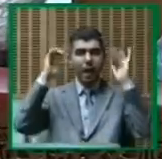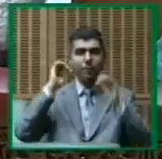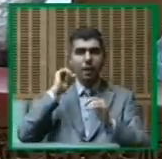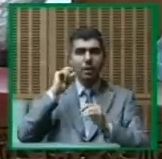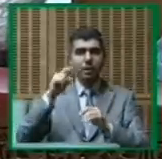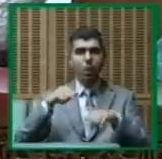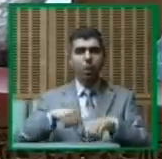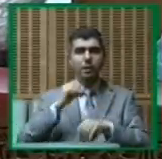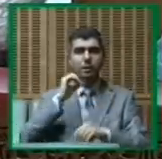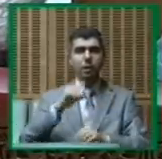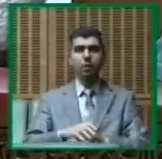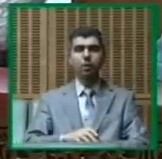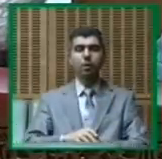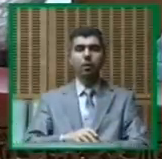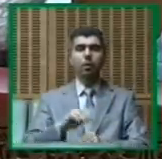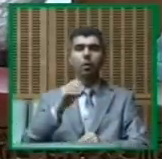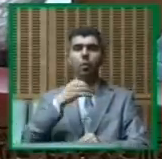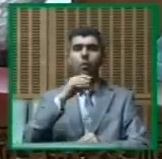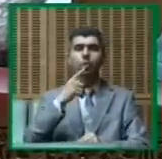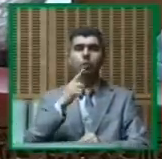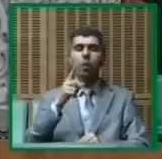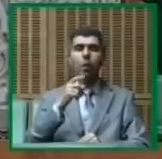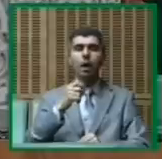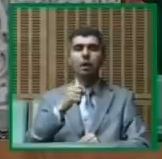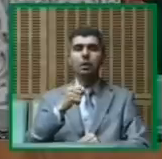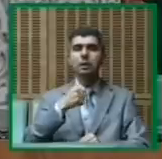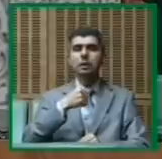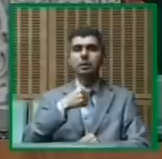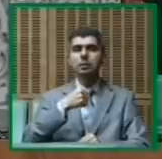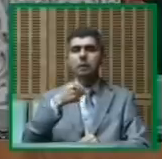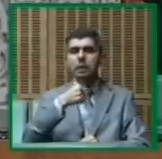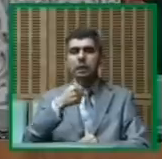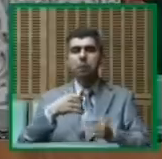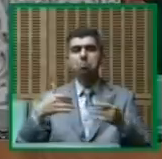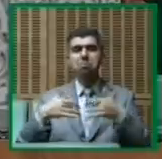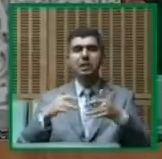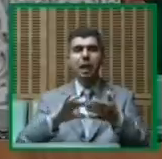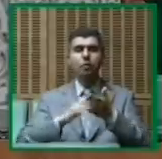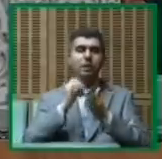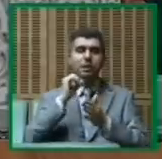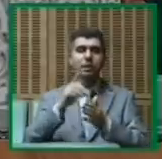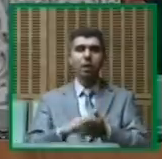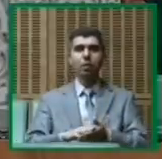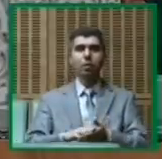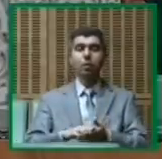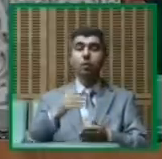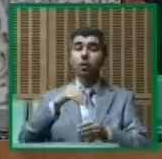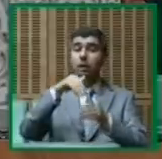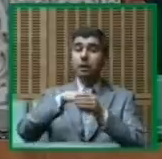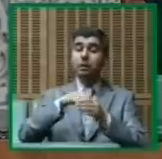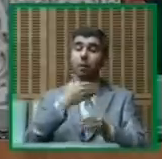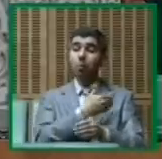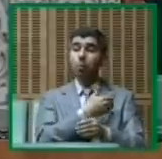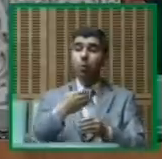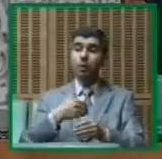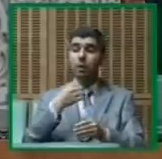حول وضعية الفنان المغربي، والكلمة لأحد السادة أعضاء الفريق الحركي أستاذ سعيد